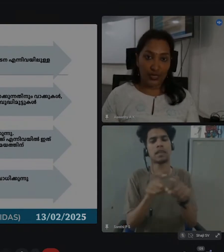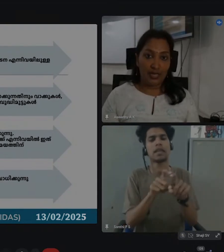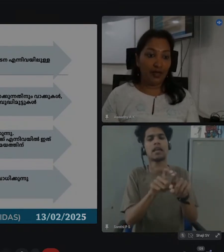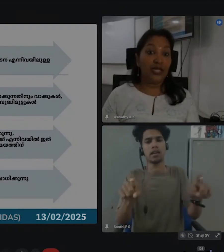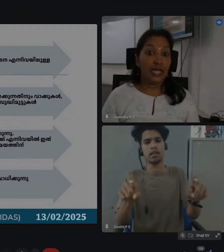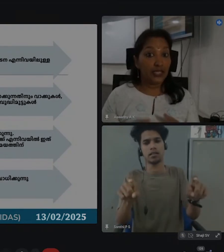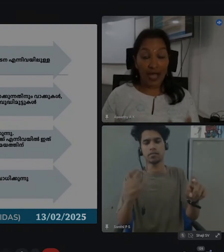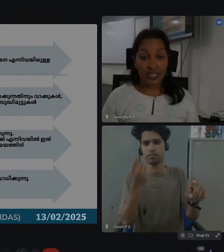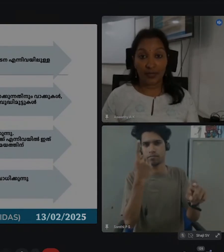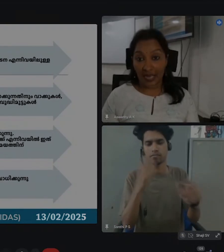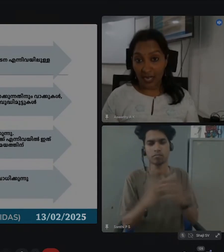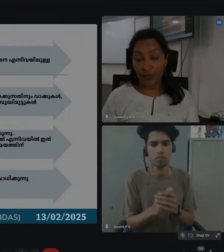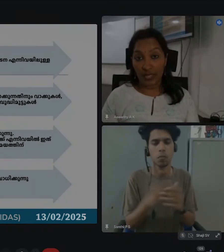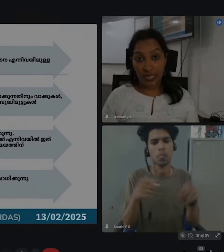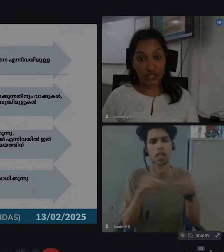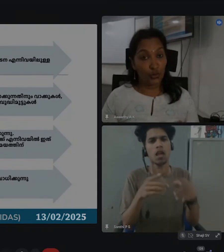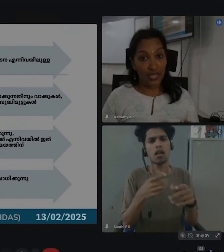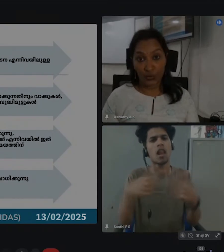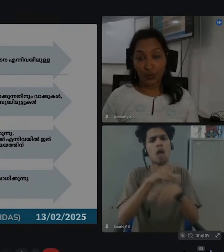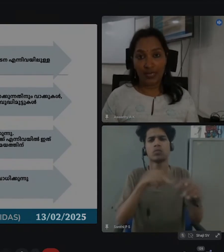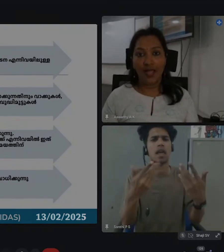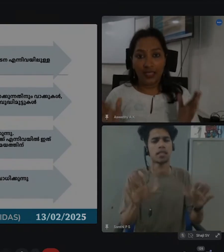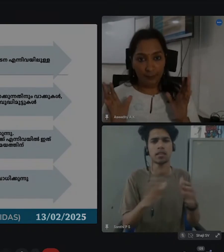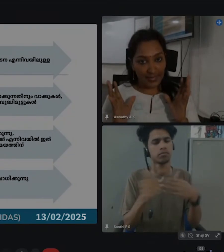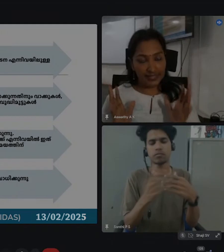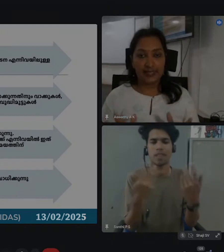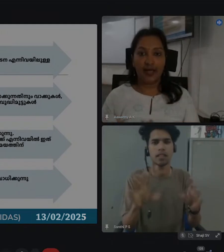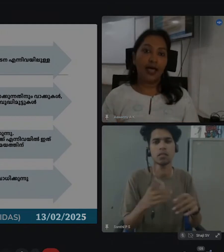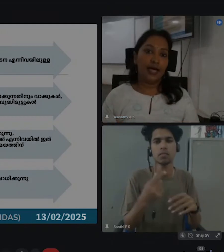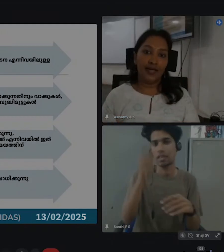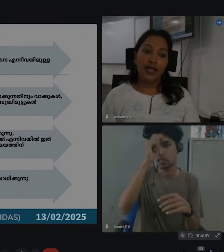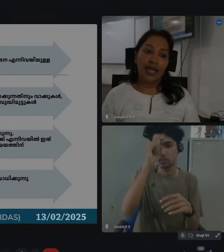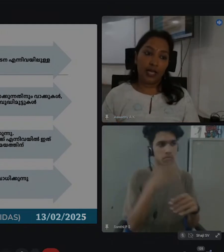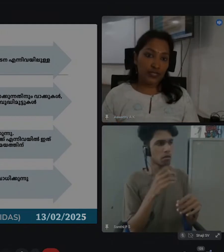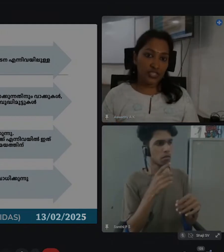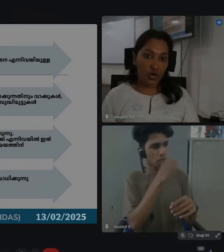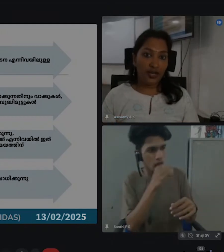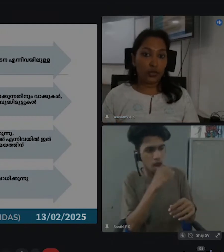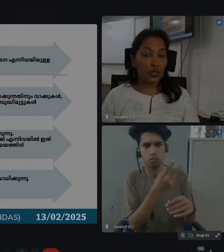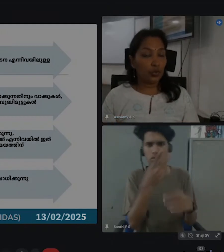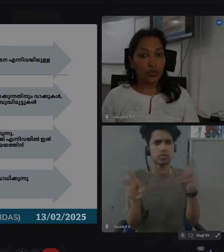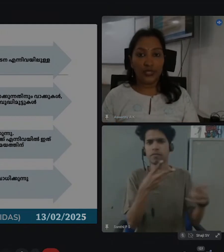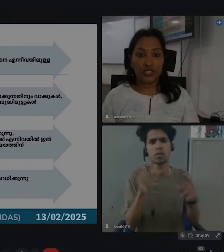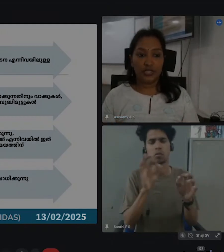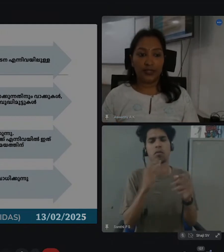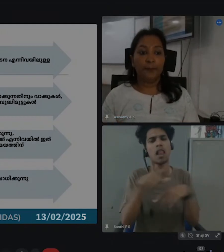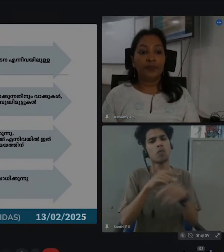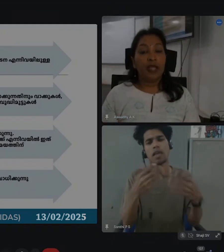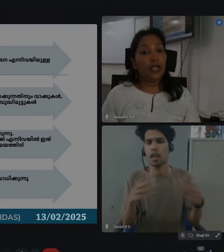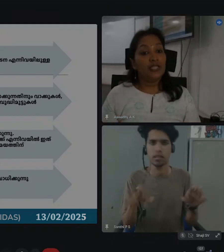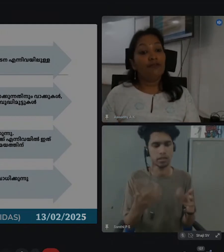നടന്നിരിക്കുന്നു എന്നുള്ളതാണ്. അത് ഏത് ഭാഷ, മലയാളം എന്നോ ഇംഗ്ലീഷ് എന്നോ അങ്ങനെയൊന്നുമില്ല, നമ്മുടെ ചിന്ത, അതാണ് ലാംഗ്വേജ് ഡിസോർഡർ എന്നുള്ളത് കൊണ്ട്